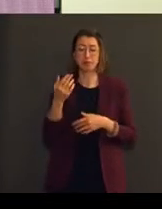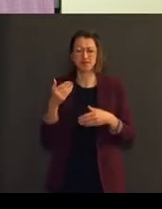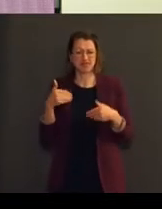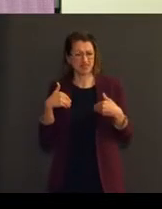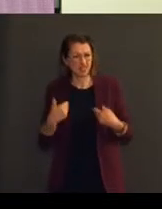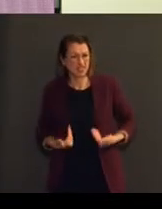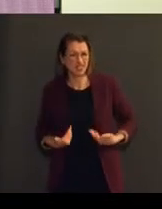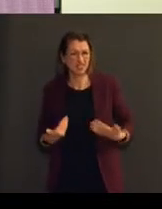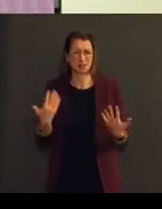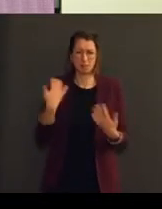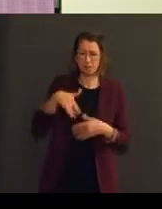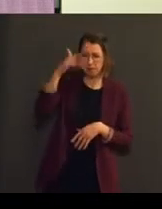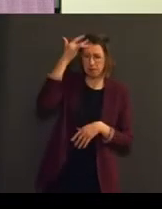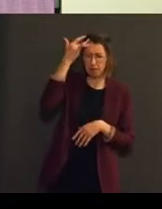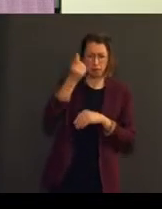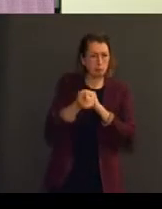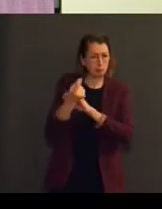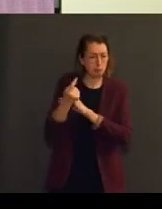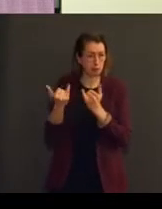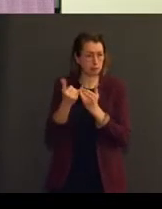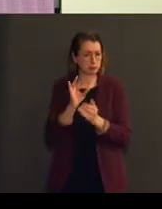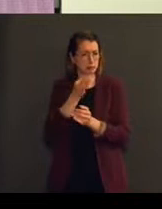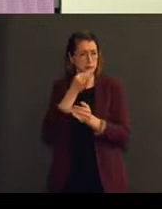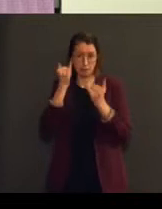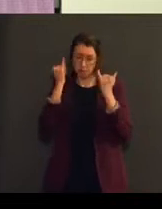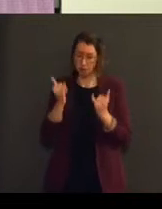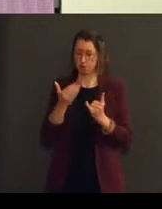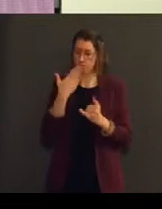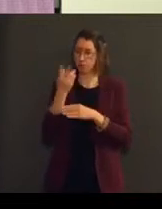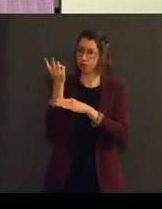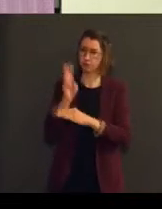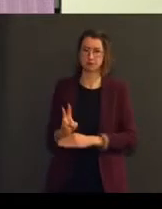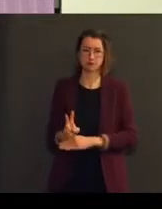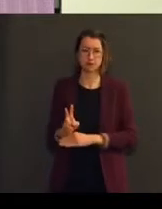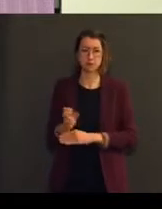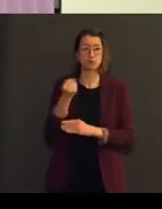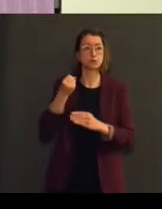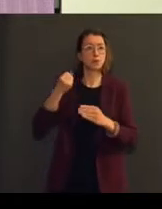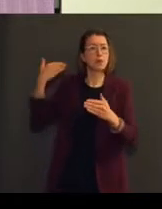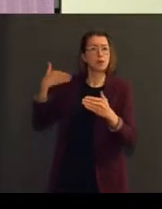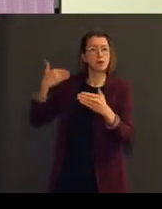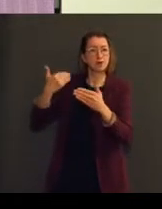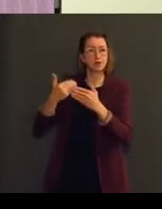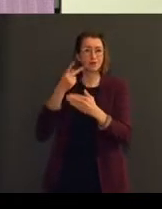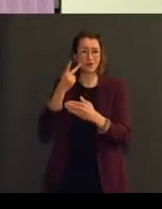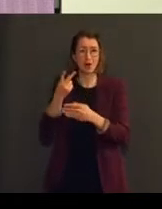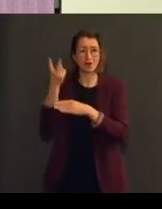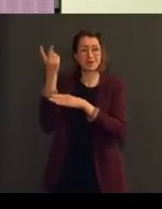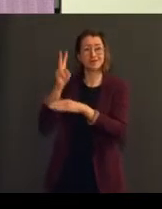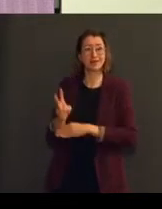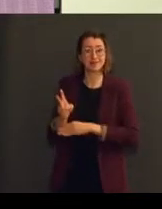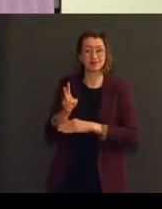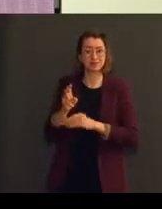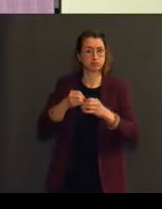tête. Ces 2 dernières semaines, en effet, on constate une trop forte diminution du nombre de tests, partiellement explicable bien sûr par